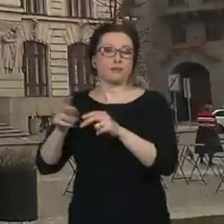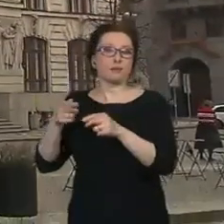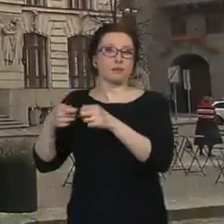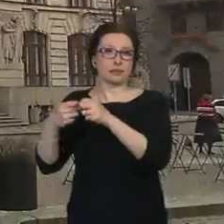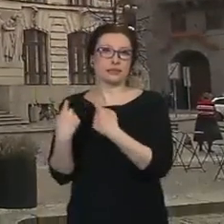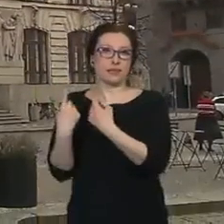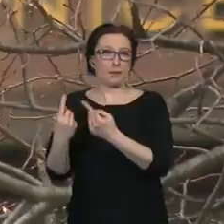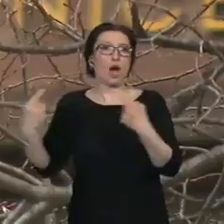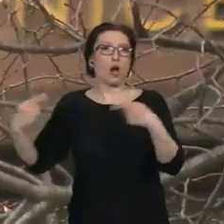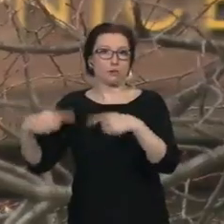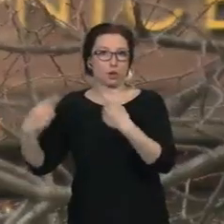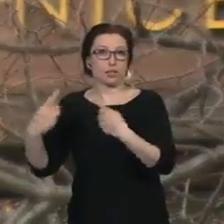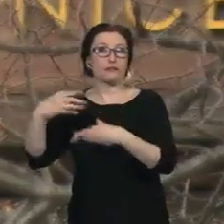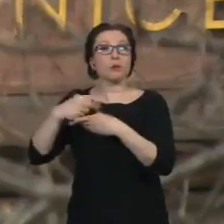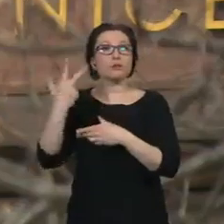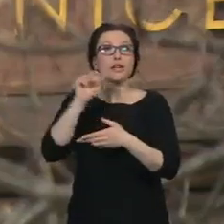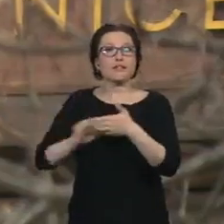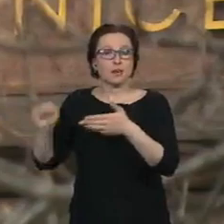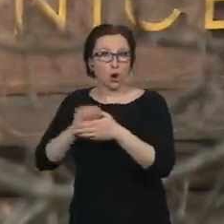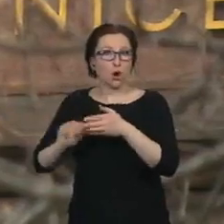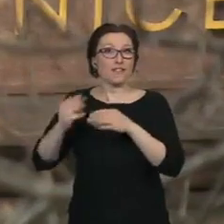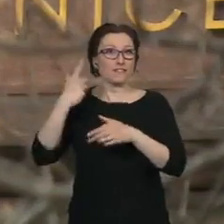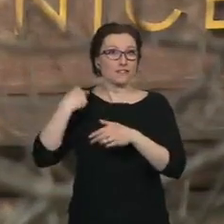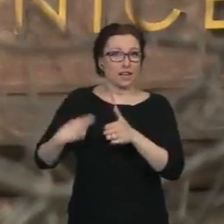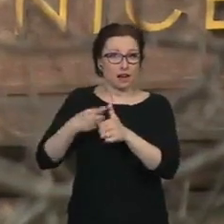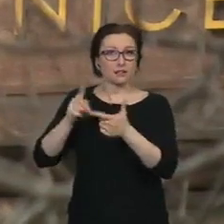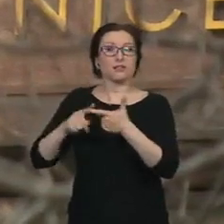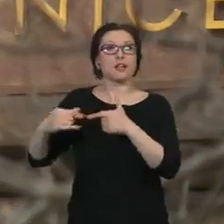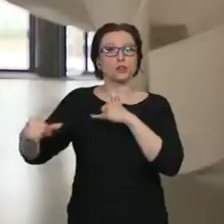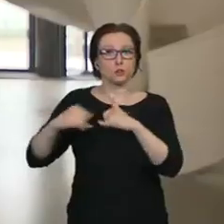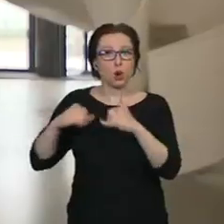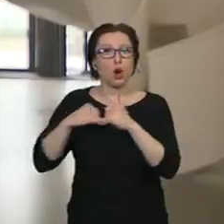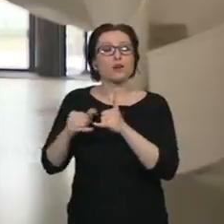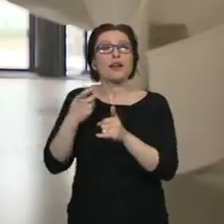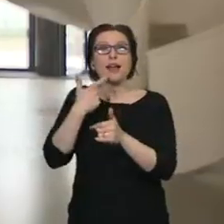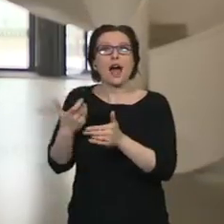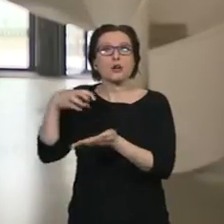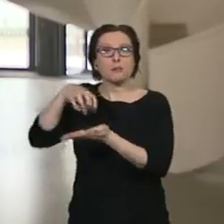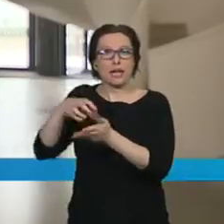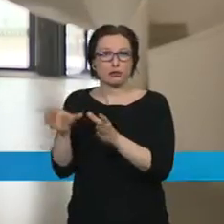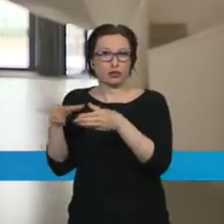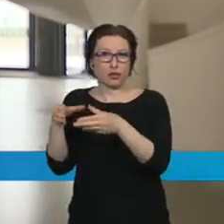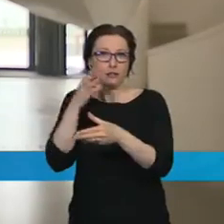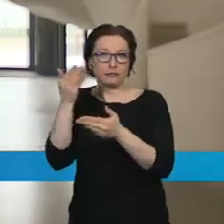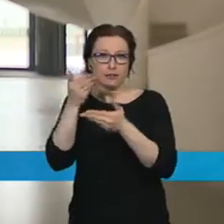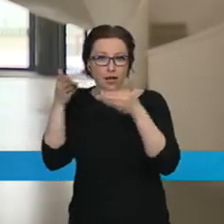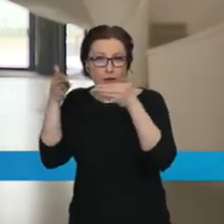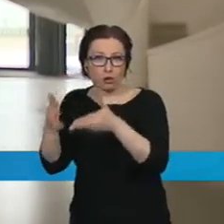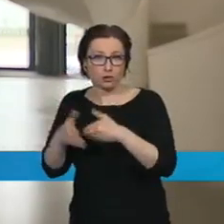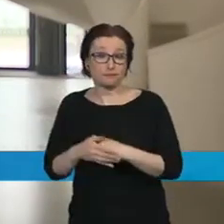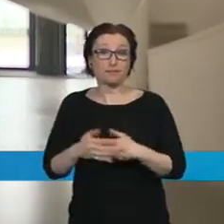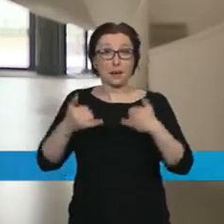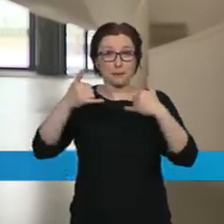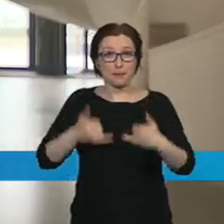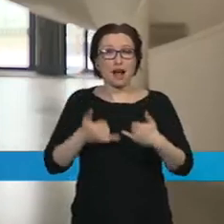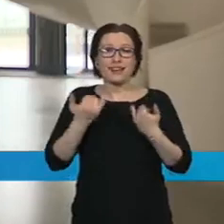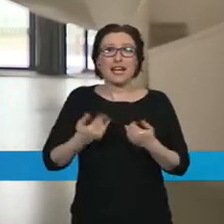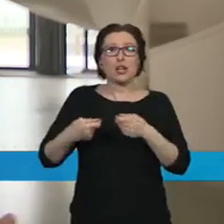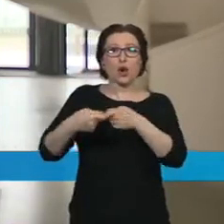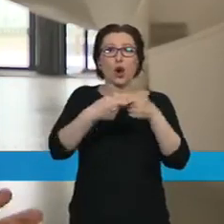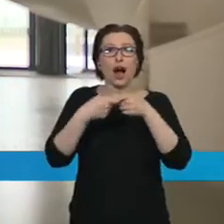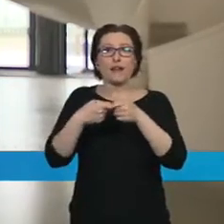bude mít 3 výbory. Finanční, sport a volný čas a národnostní menšiny. V Praze teďka vlastně vzniká taková ospalá koalice